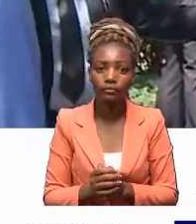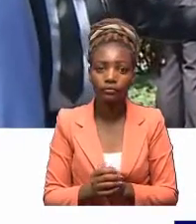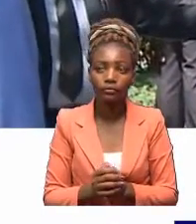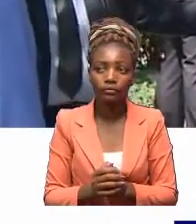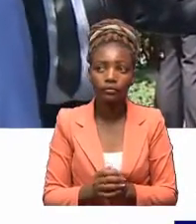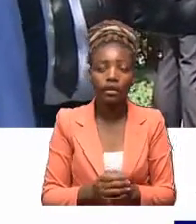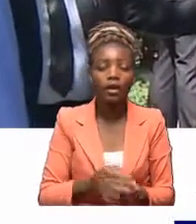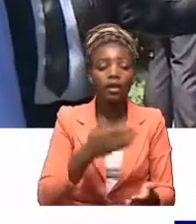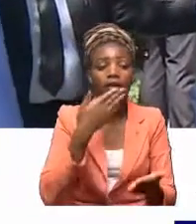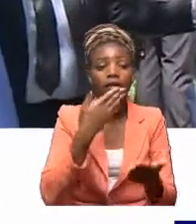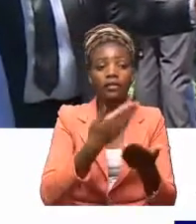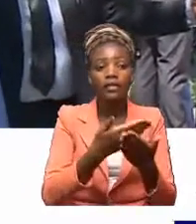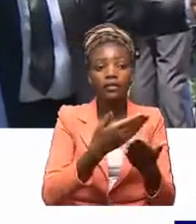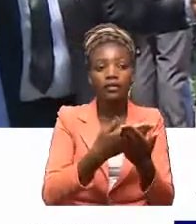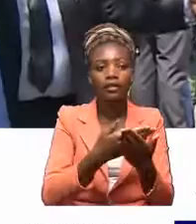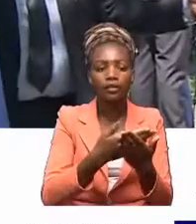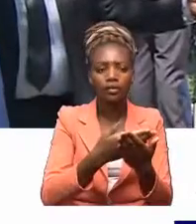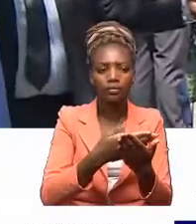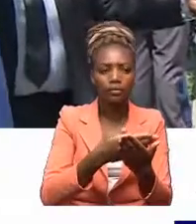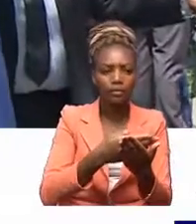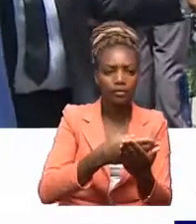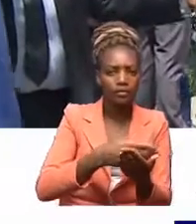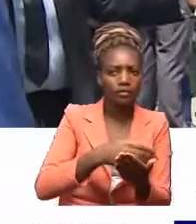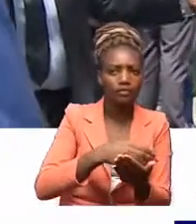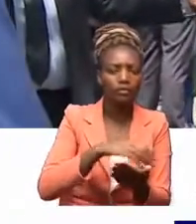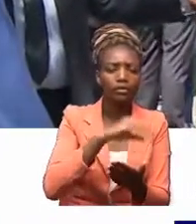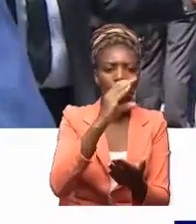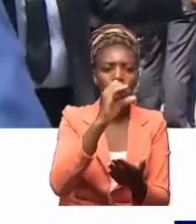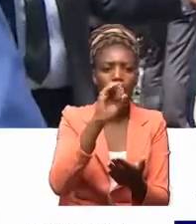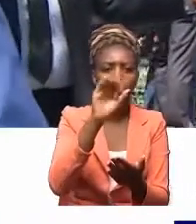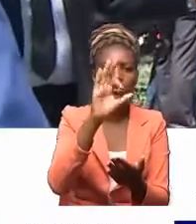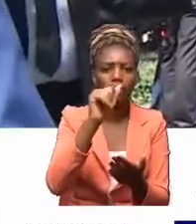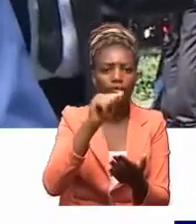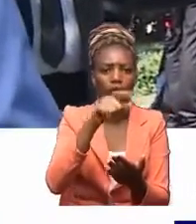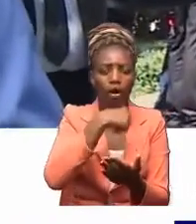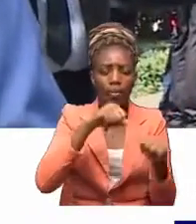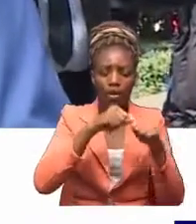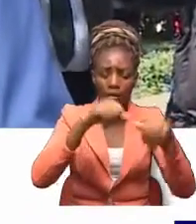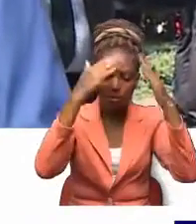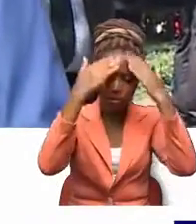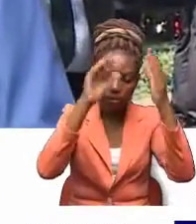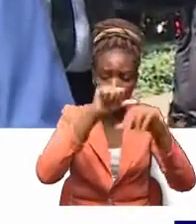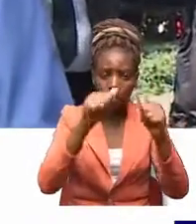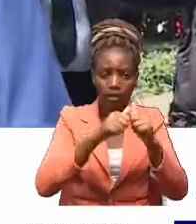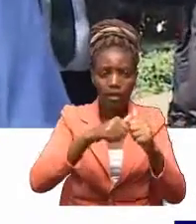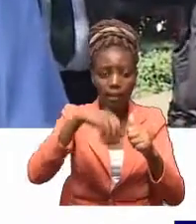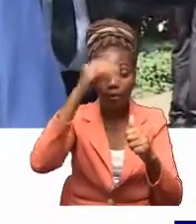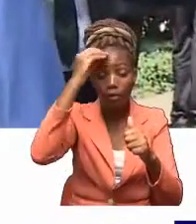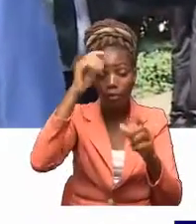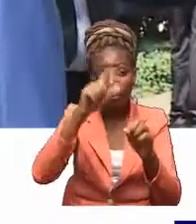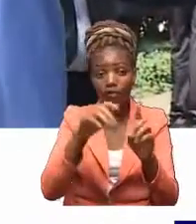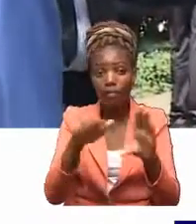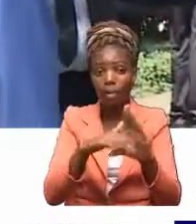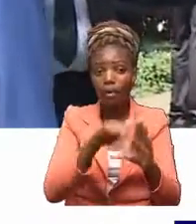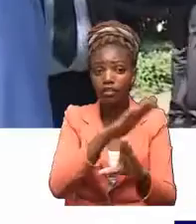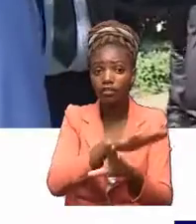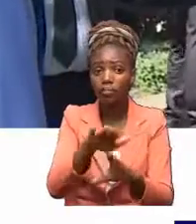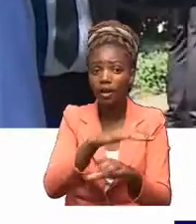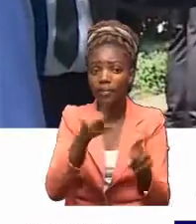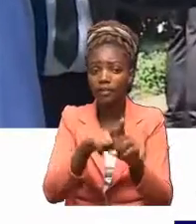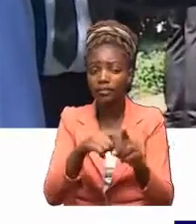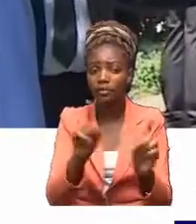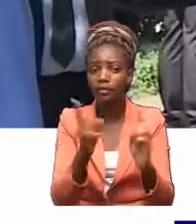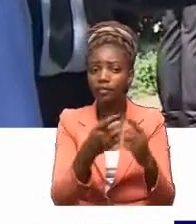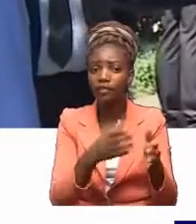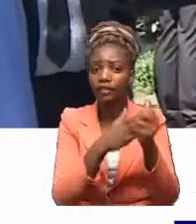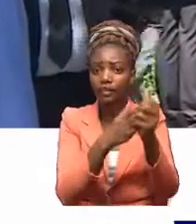Na asante sana Kirobi kutoka upande wa pili. Tunaendelea tu kufuatilia kuhusiana na maoni ya wabunge na pia viongozi